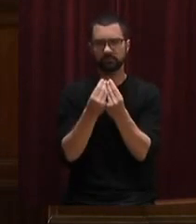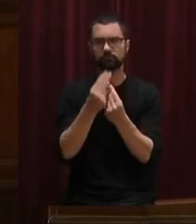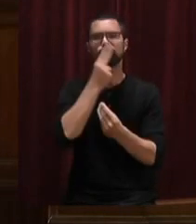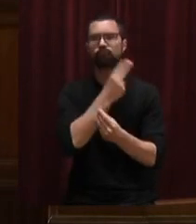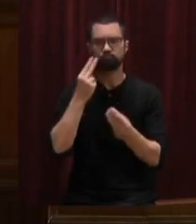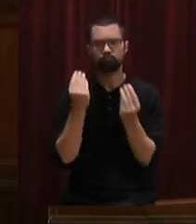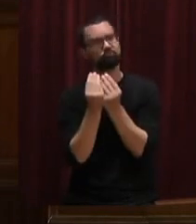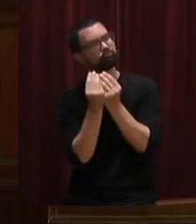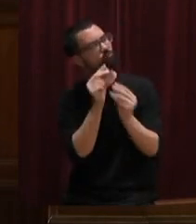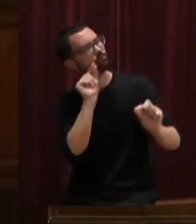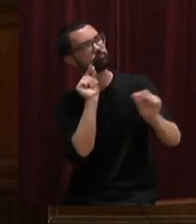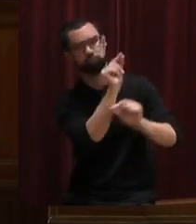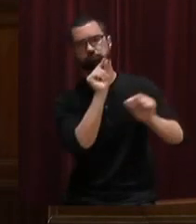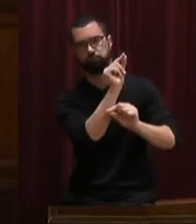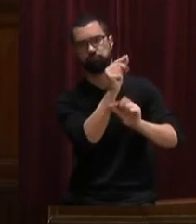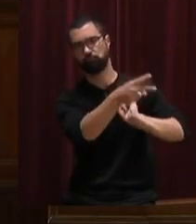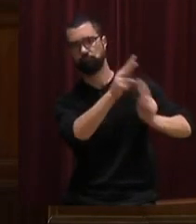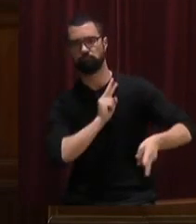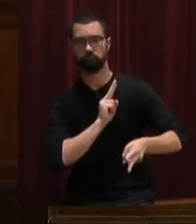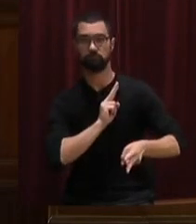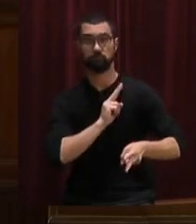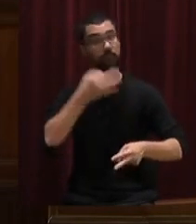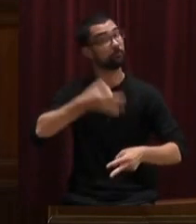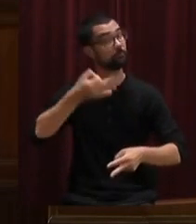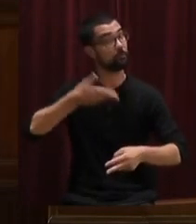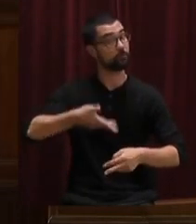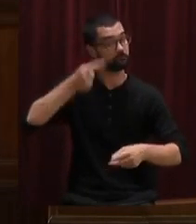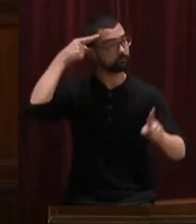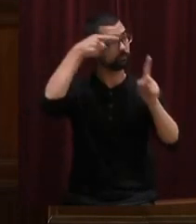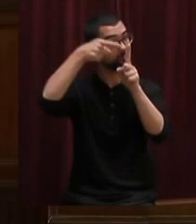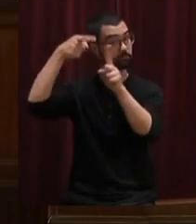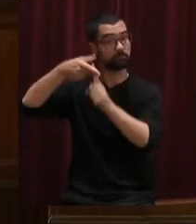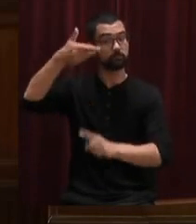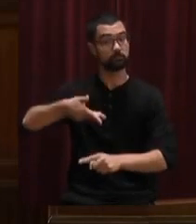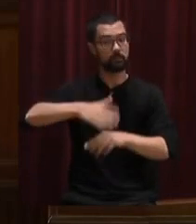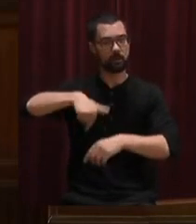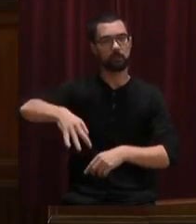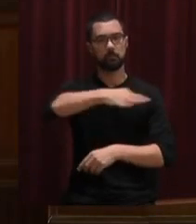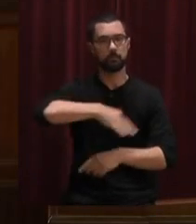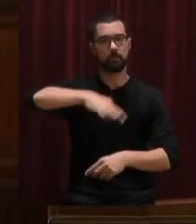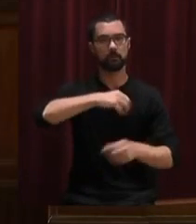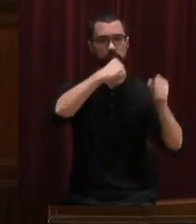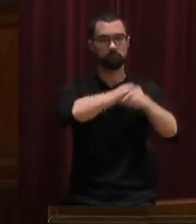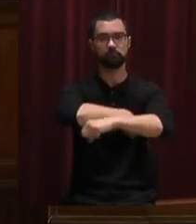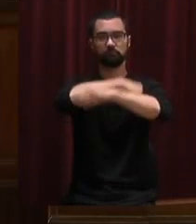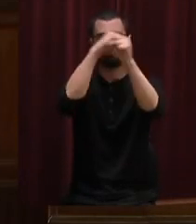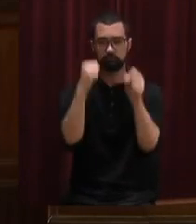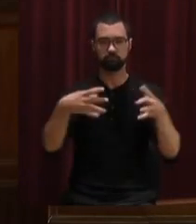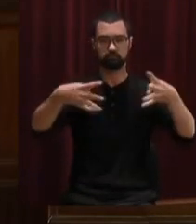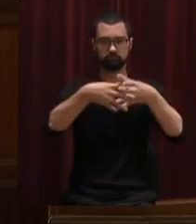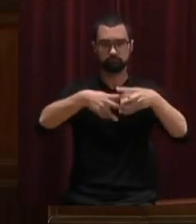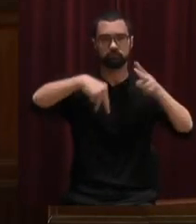conjuntament. Ho necessitem per assolir objectius fonamentals per Balears, com la millora d'infraestructures claus en